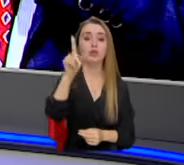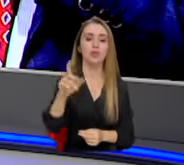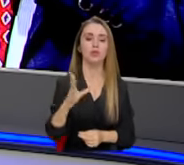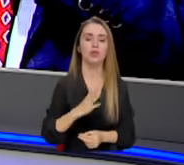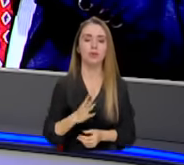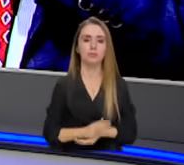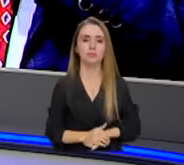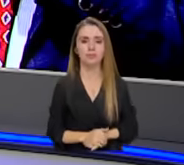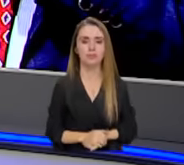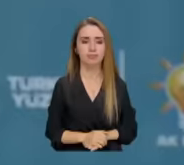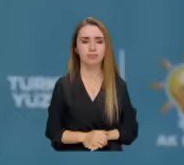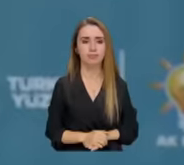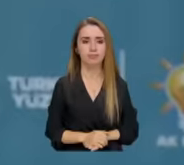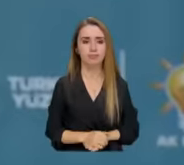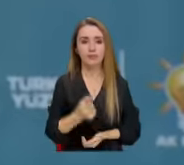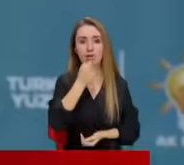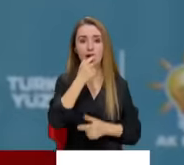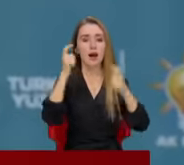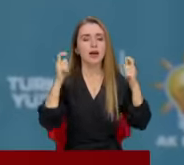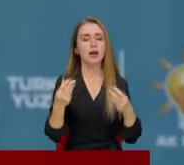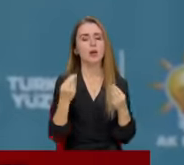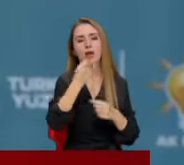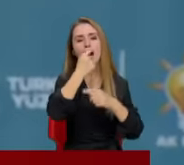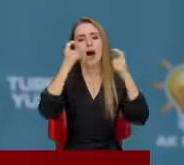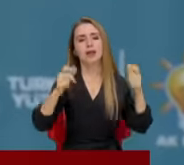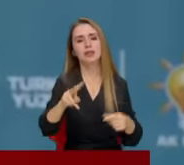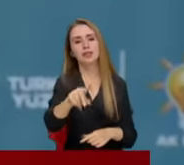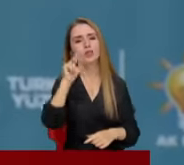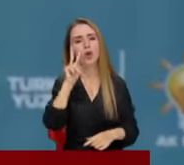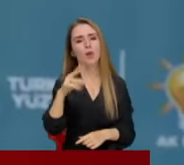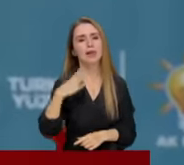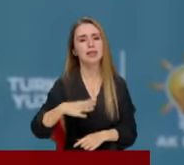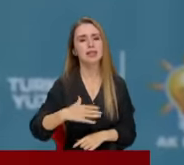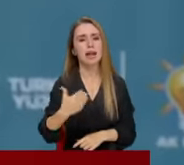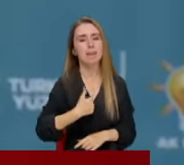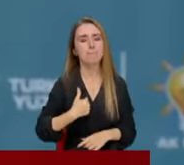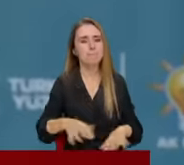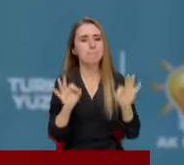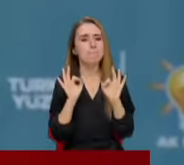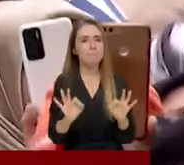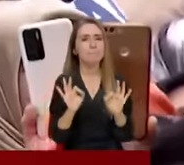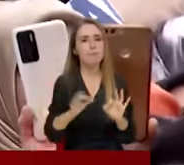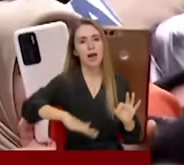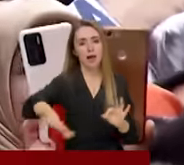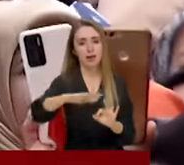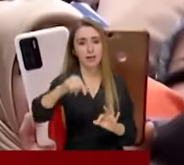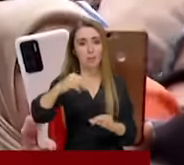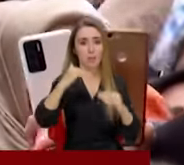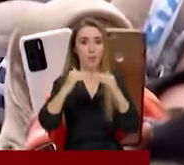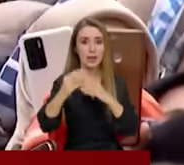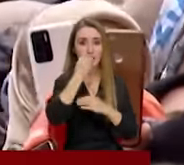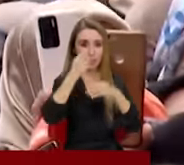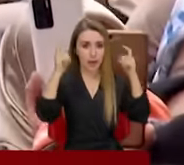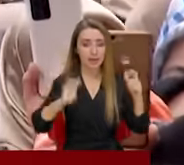sorusuydu. Ankara, güzel Ankara, seni görmek ister her bahtı kara. Bu millet